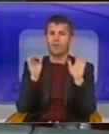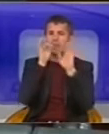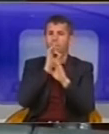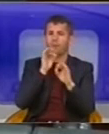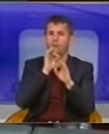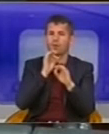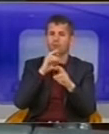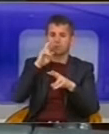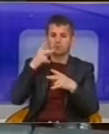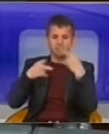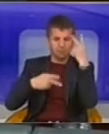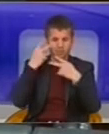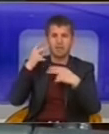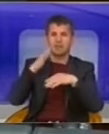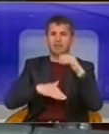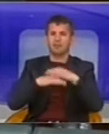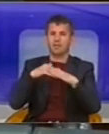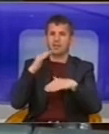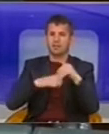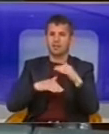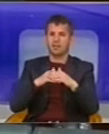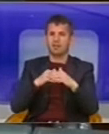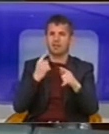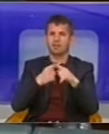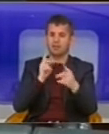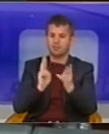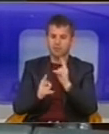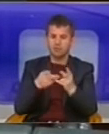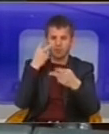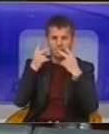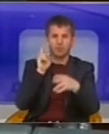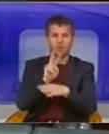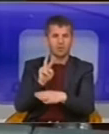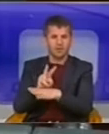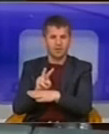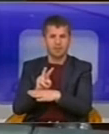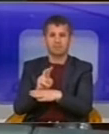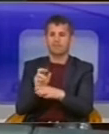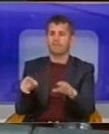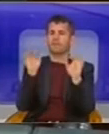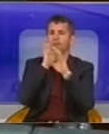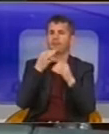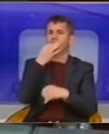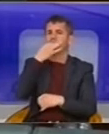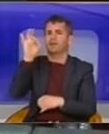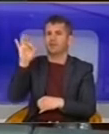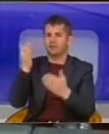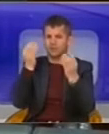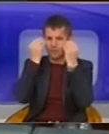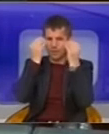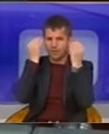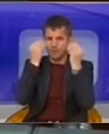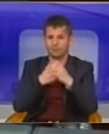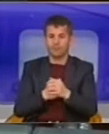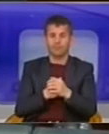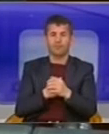laboratoret, puna praktike, mbikëqyrja punës mësimdhënësve e kështu me radhë që ndikojnë në ngritjen e cilësisë. Për